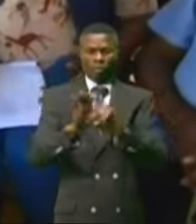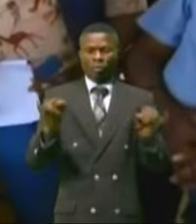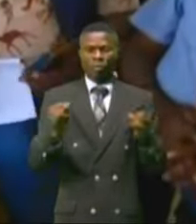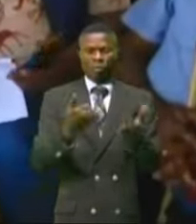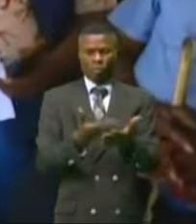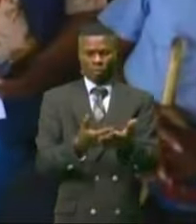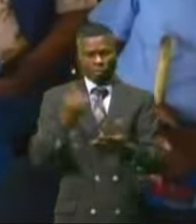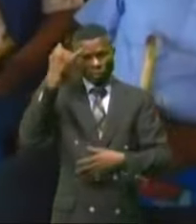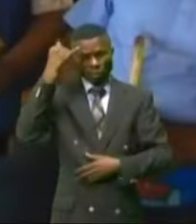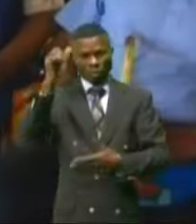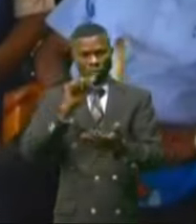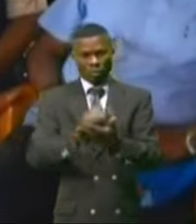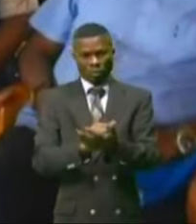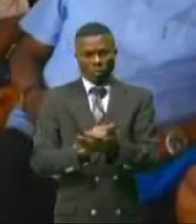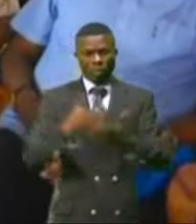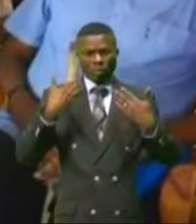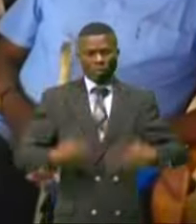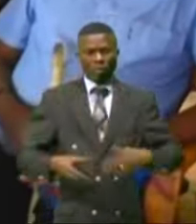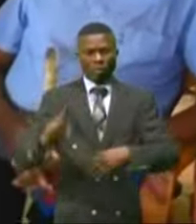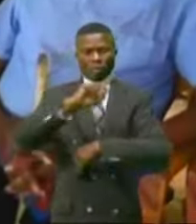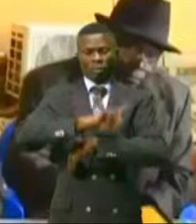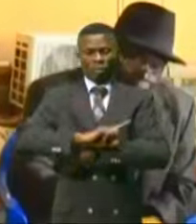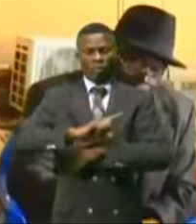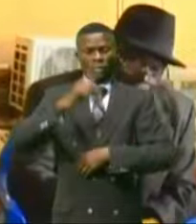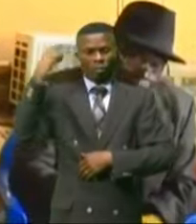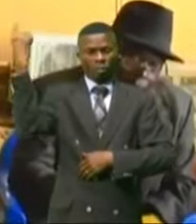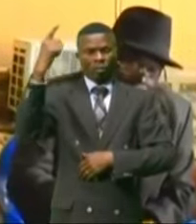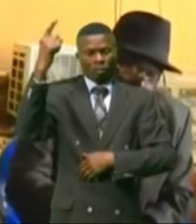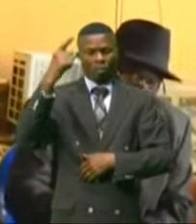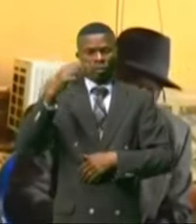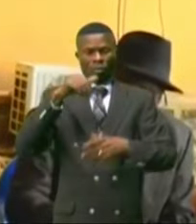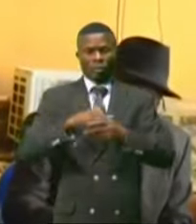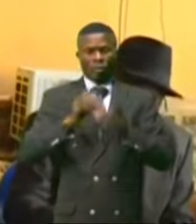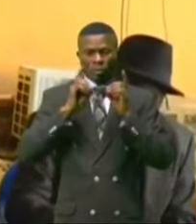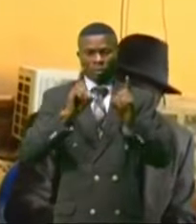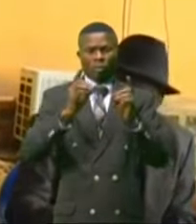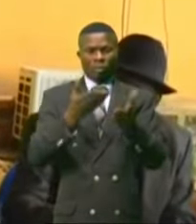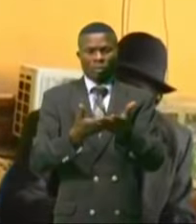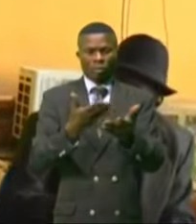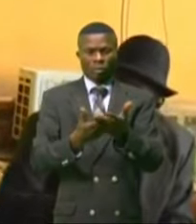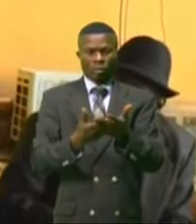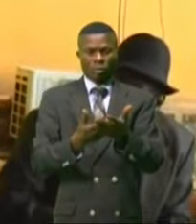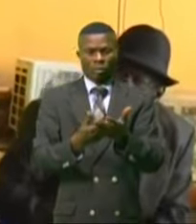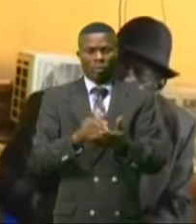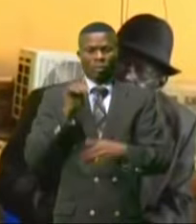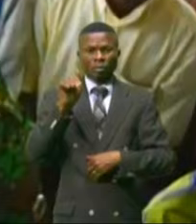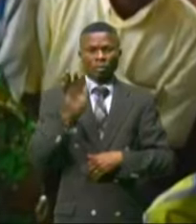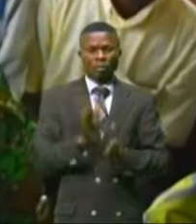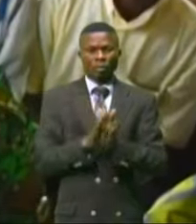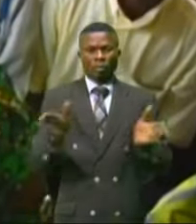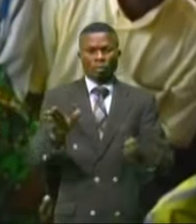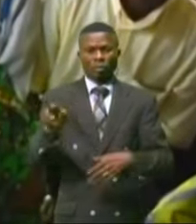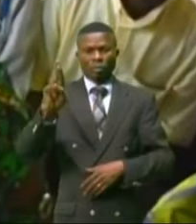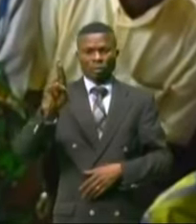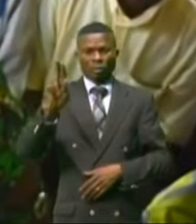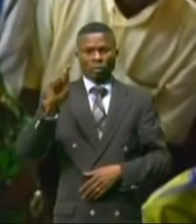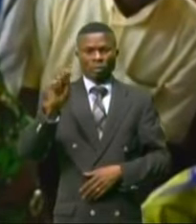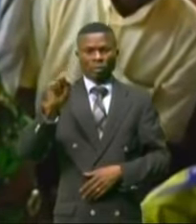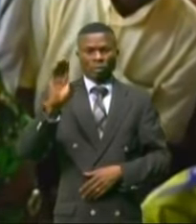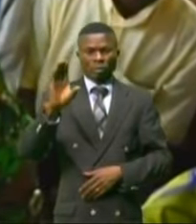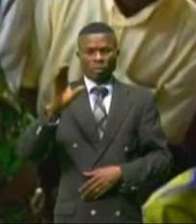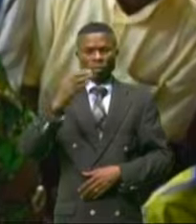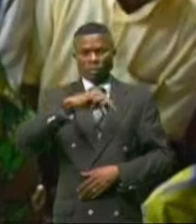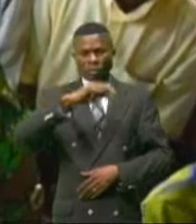C'est dans le cadre de la célébration de cette journée. Dans son mot de circonstances, le directeur provincial de la RTNC Maniema a